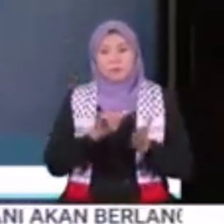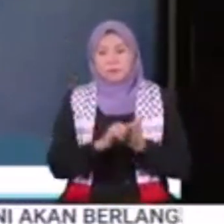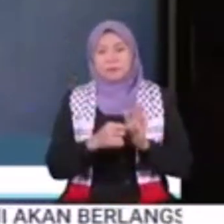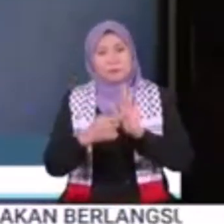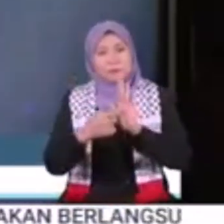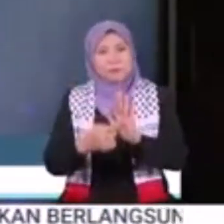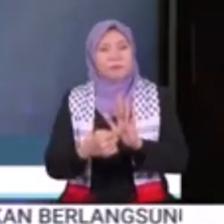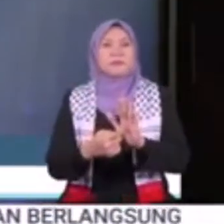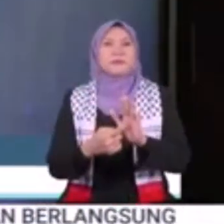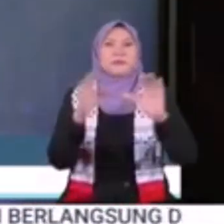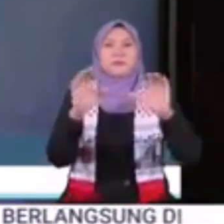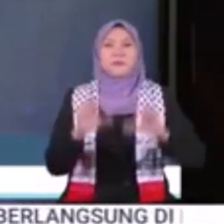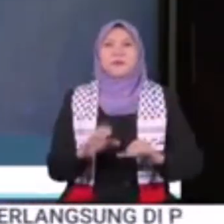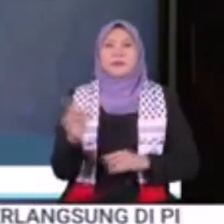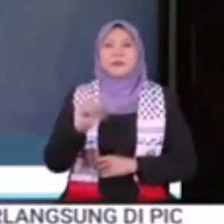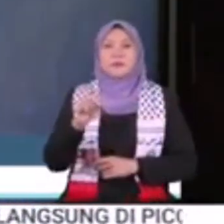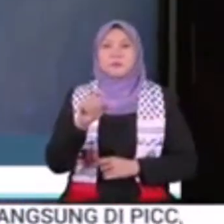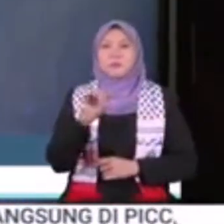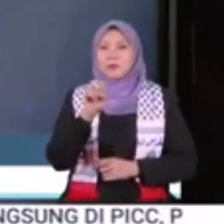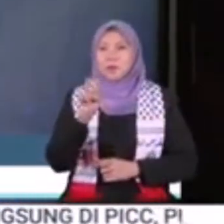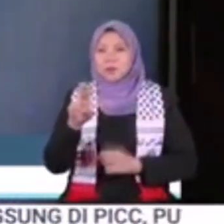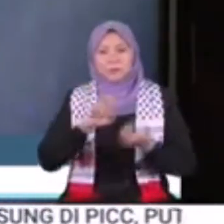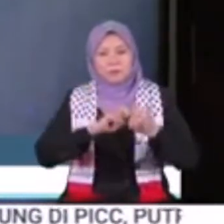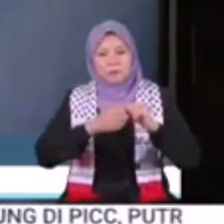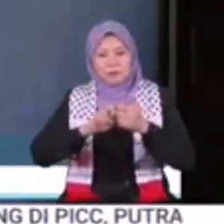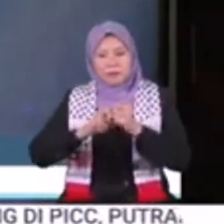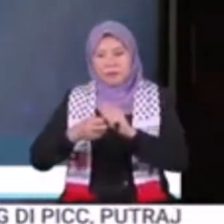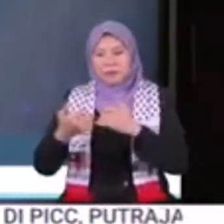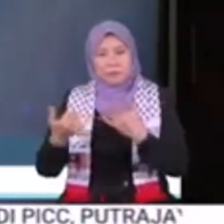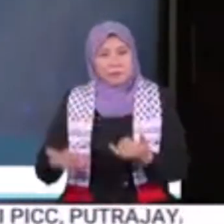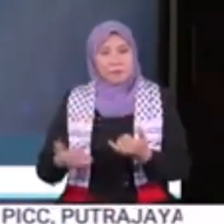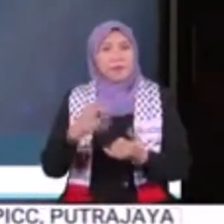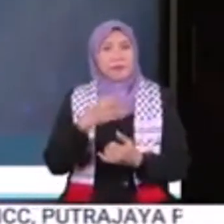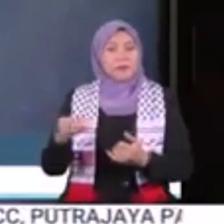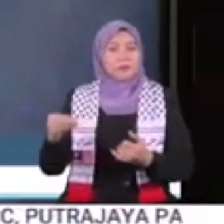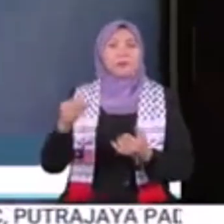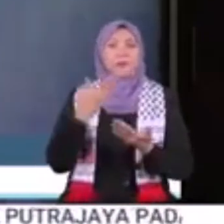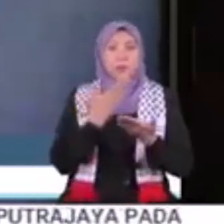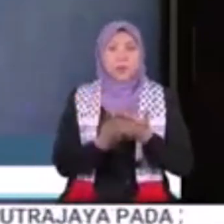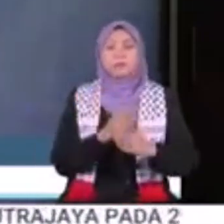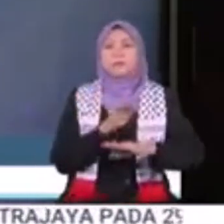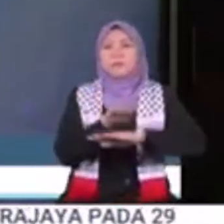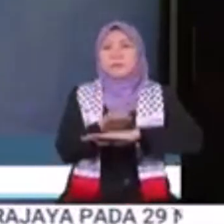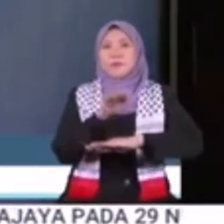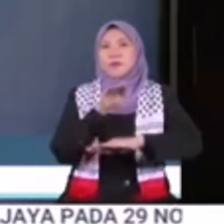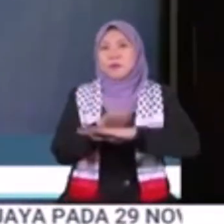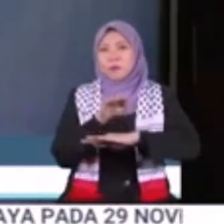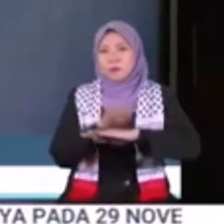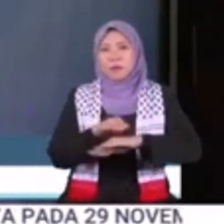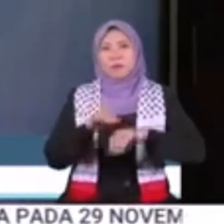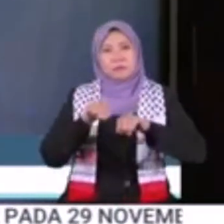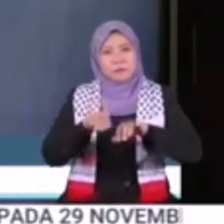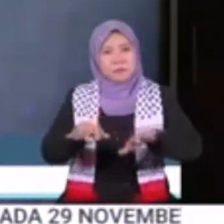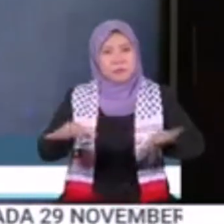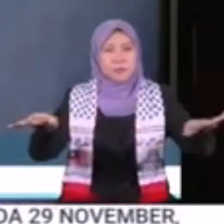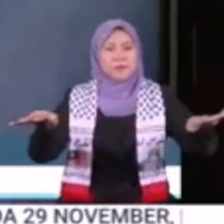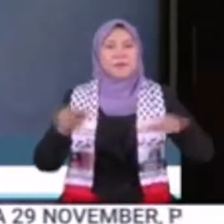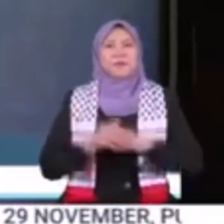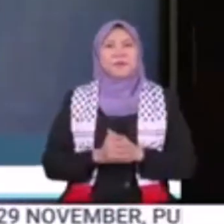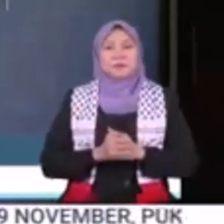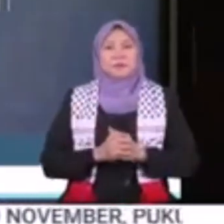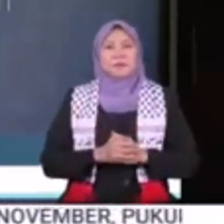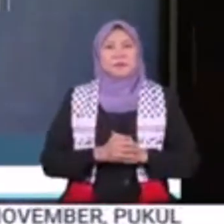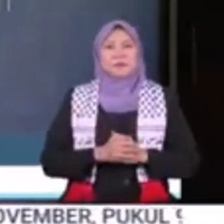pendekatan dituntut oleh Islam kepada isu dan permasalahan semasa selain menjadi media dakwah lisan yang luas liputannya. Baginda